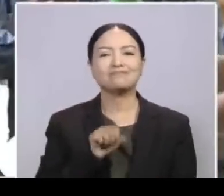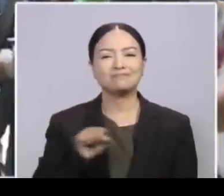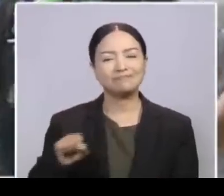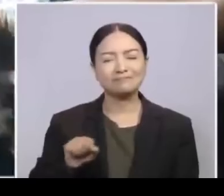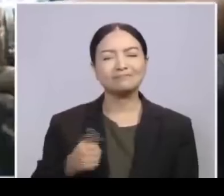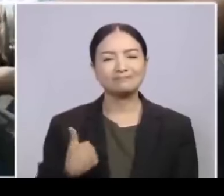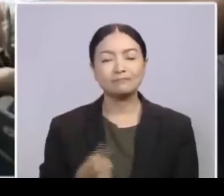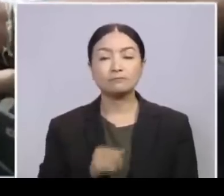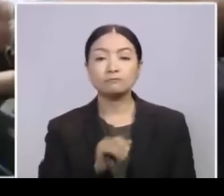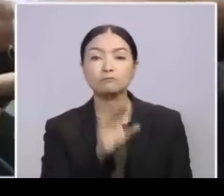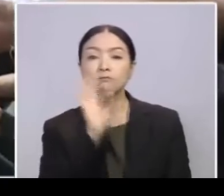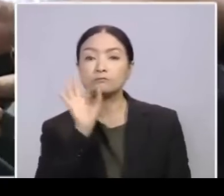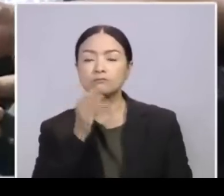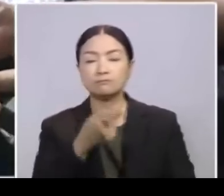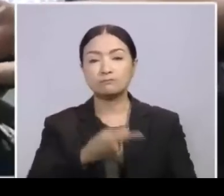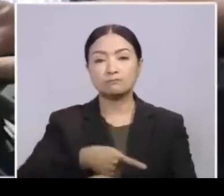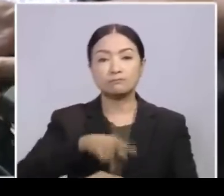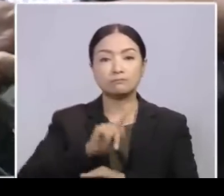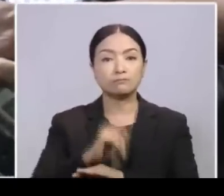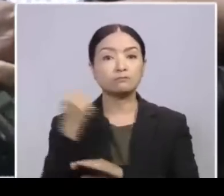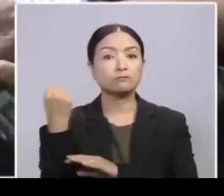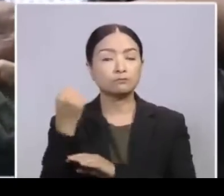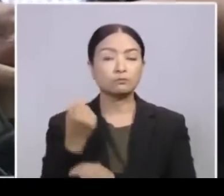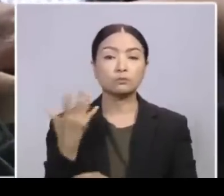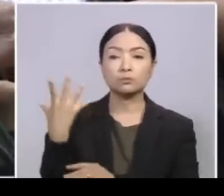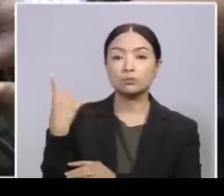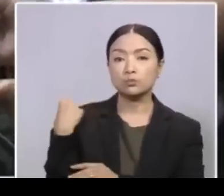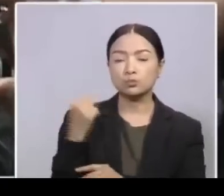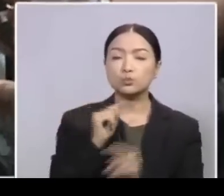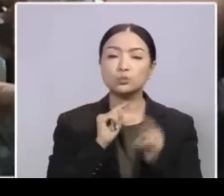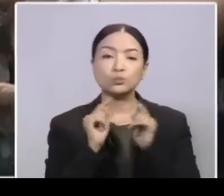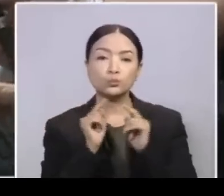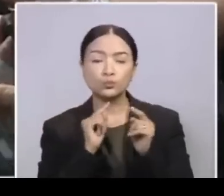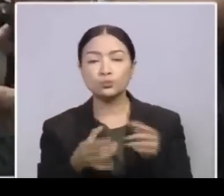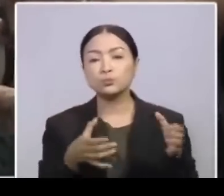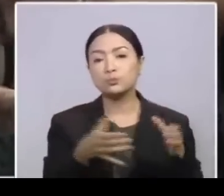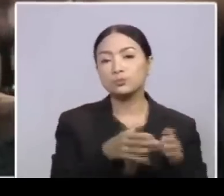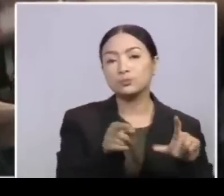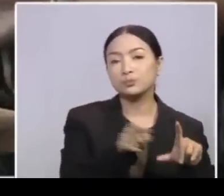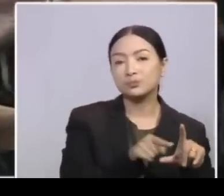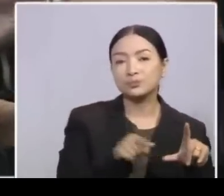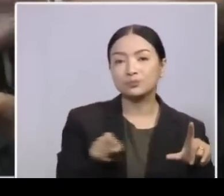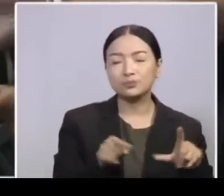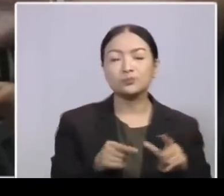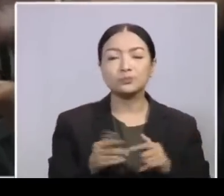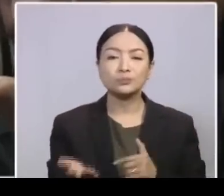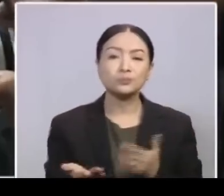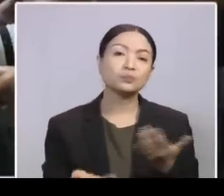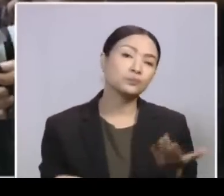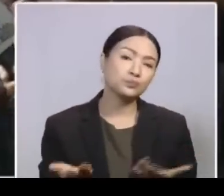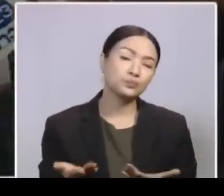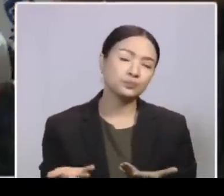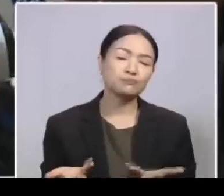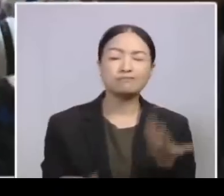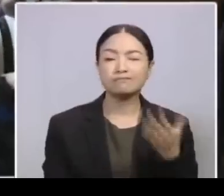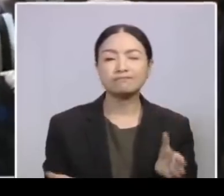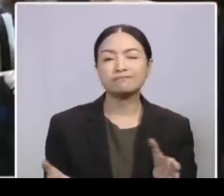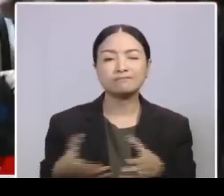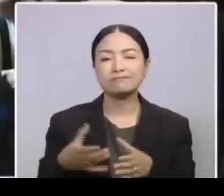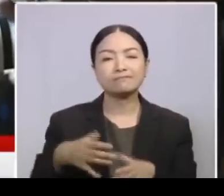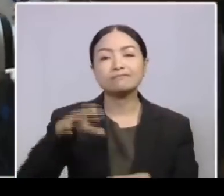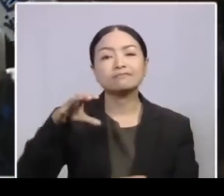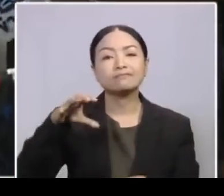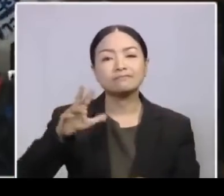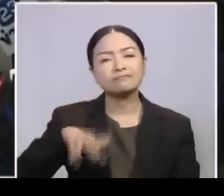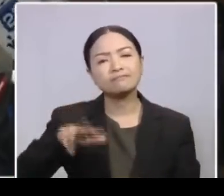าผู้แทนราษฎรที่เมื่อวานนี้มีการพูดพาดพิงพรรคก้าวไกลในที่ประชุมสัมมนาพรรคเพื่อไทยนายอดิศรบ